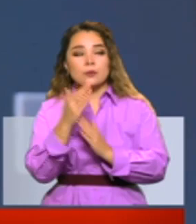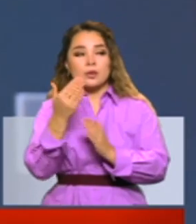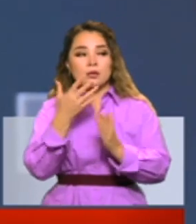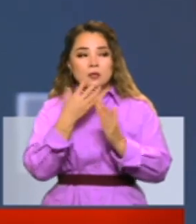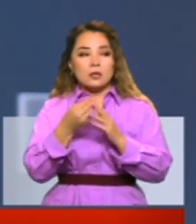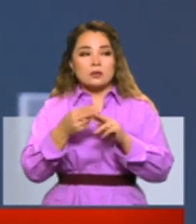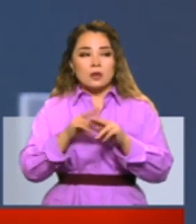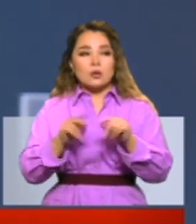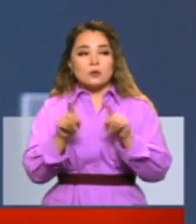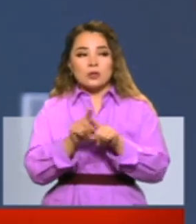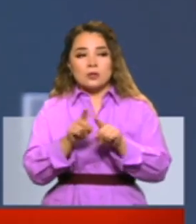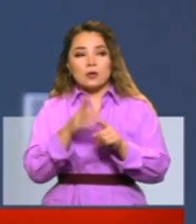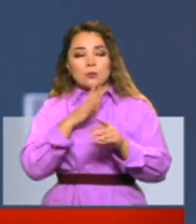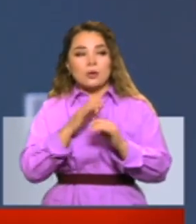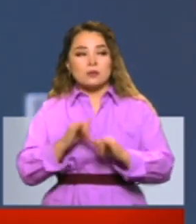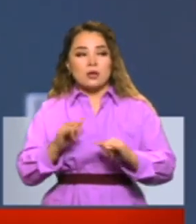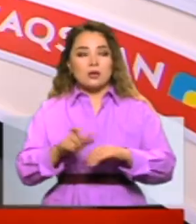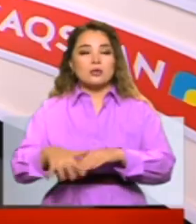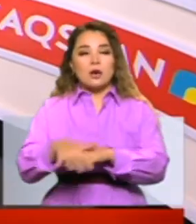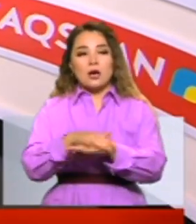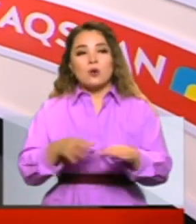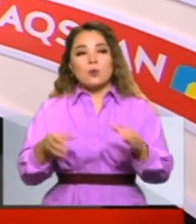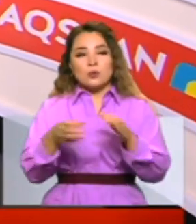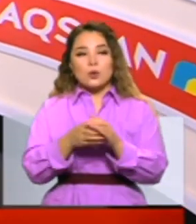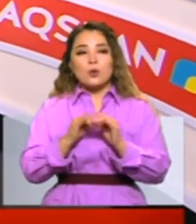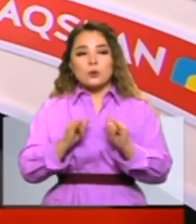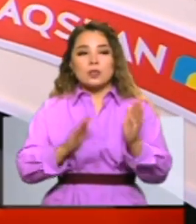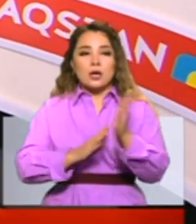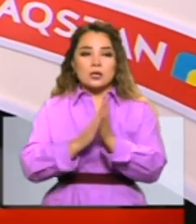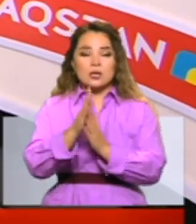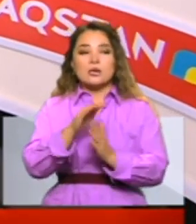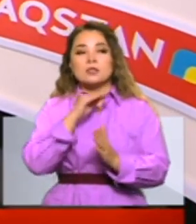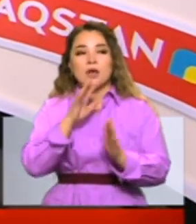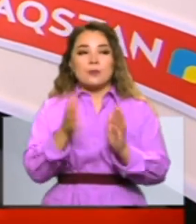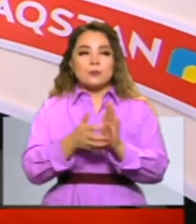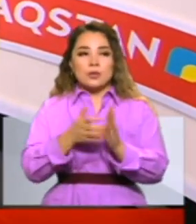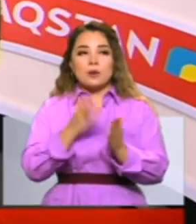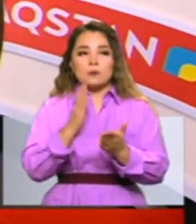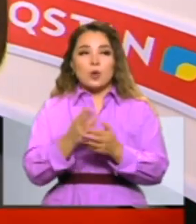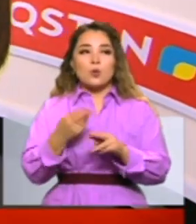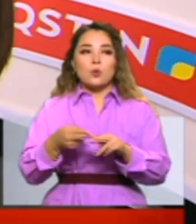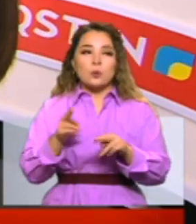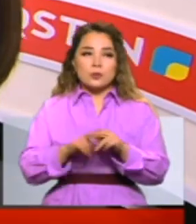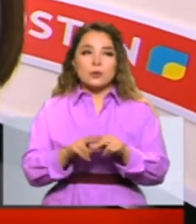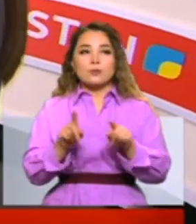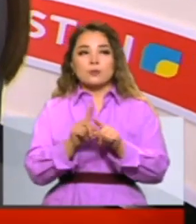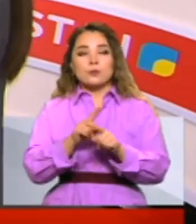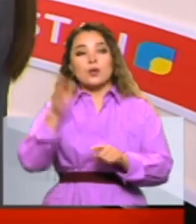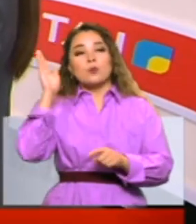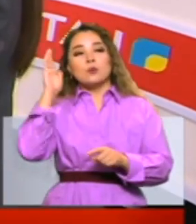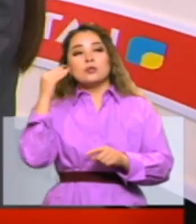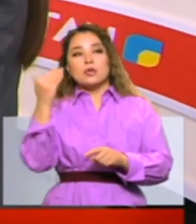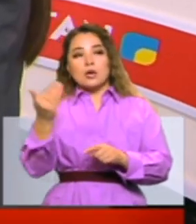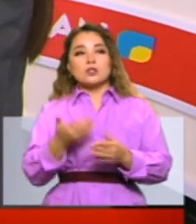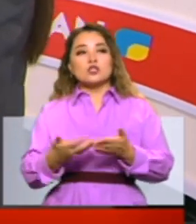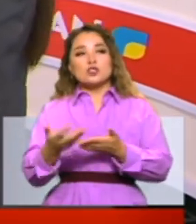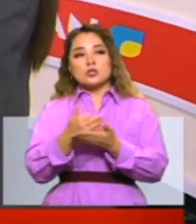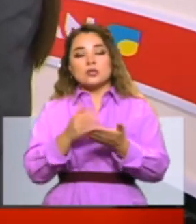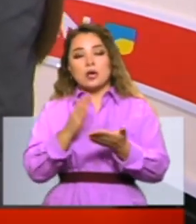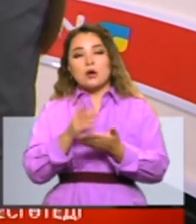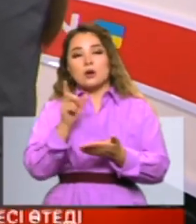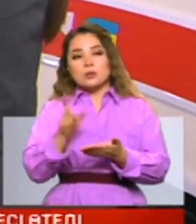гранттардың өсуі, демографиялық өсімге жетпей атыр. Сондықтан осындай келешек